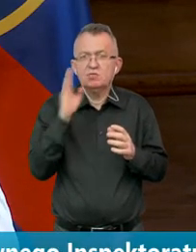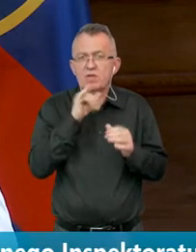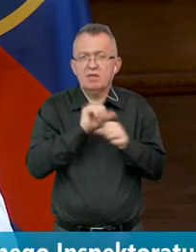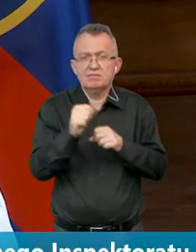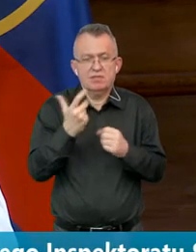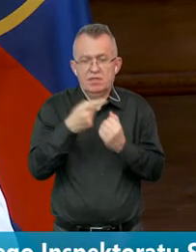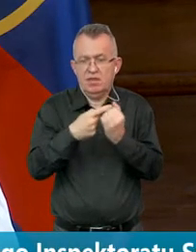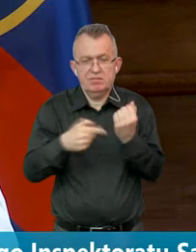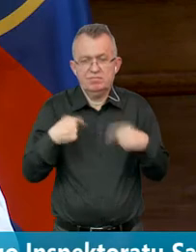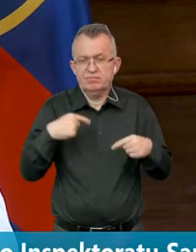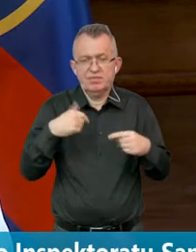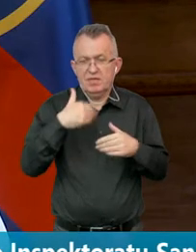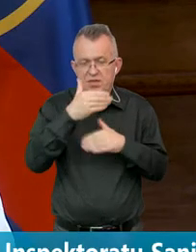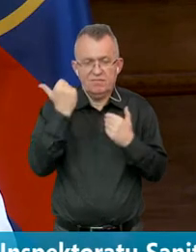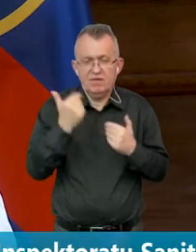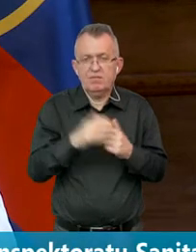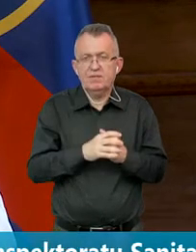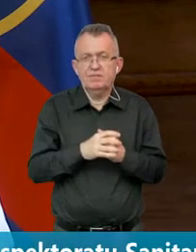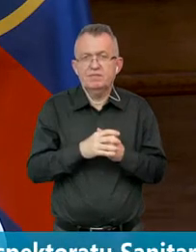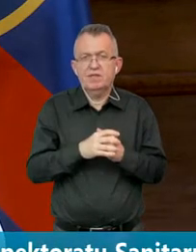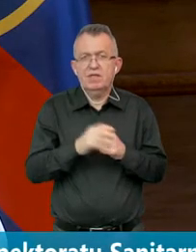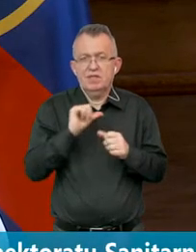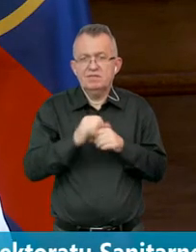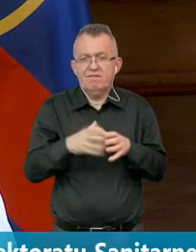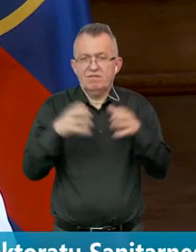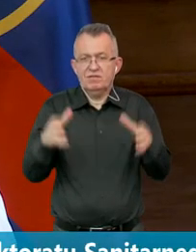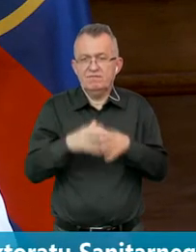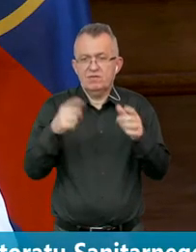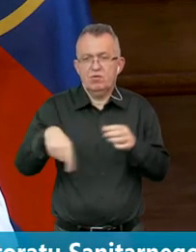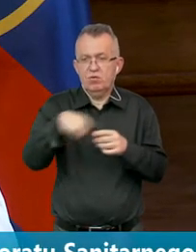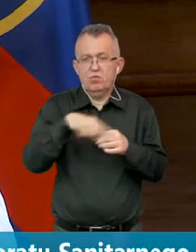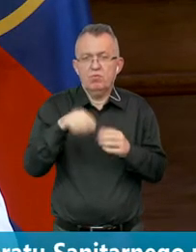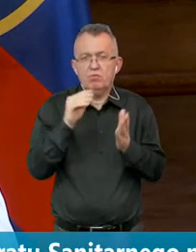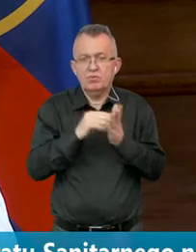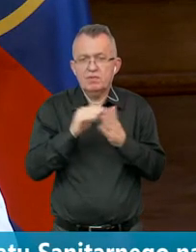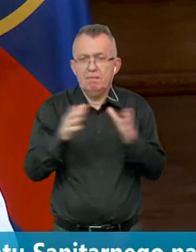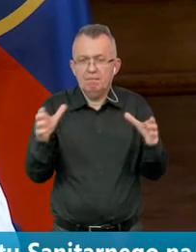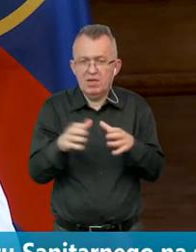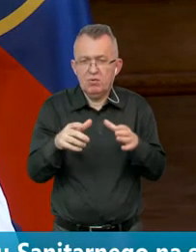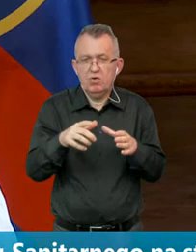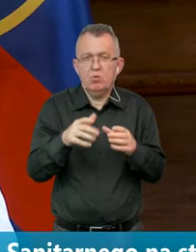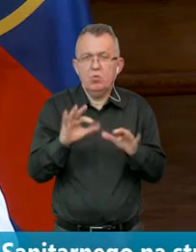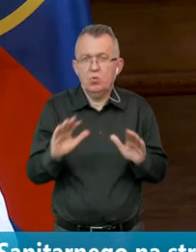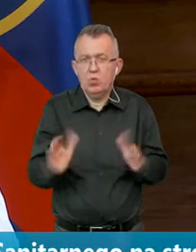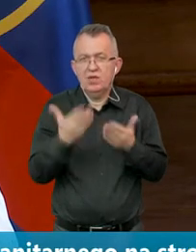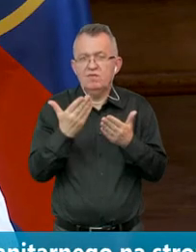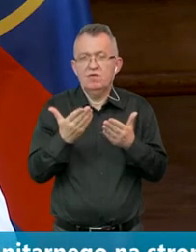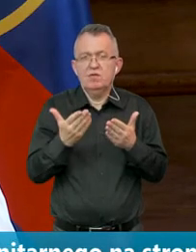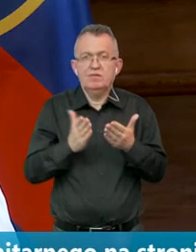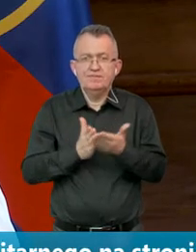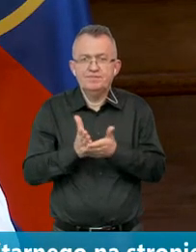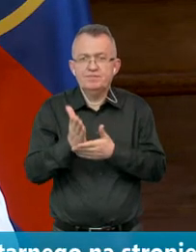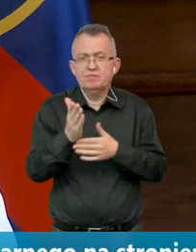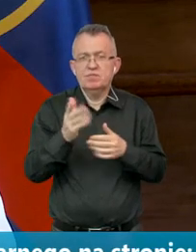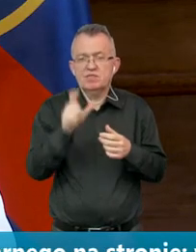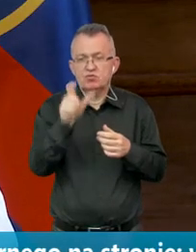policzyłem tego, szczerze mówiąc, ale ciągle ich przybywa z uwagi na to, że powstają też te małe rondka, które ułatwiają poruszanie się na